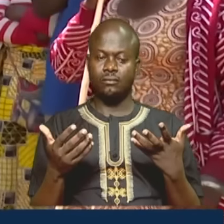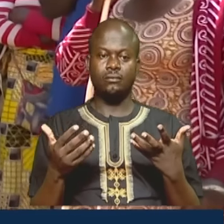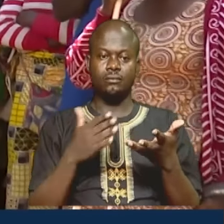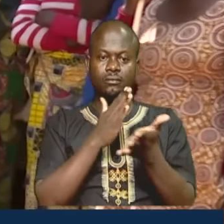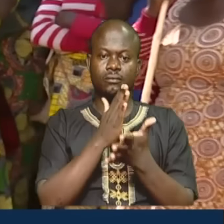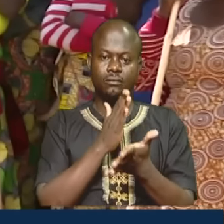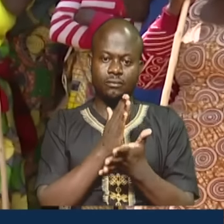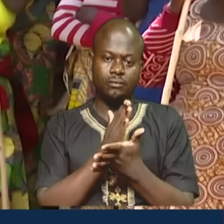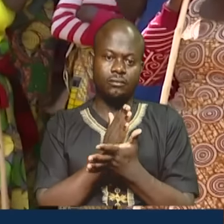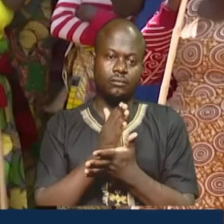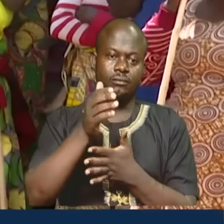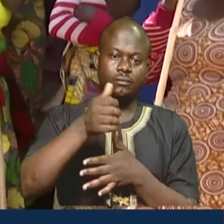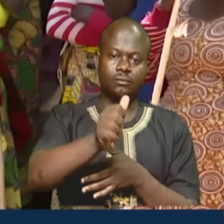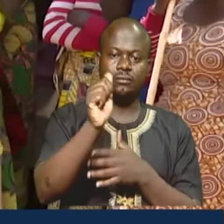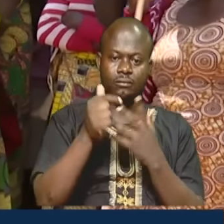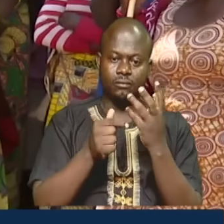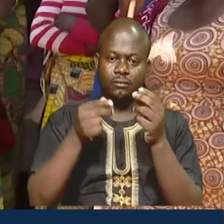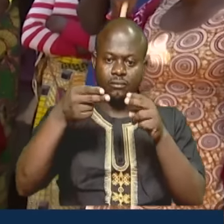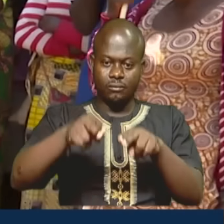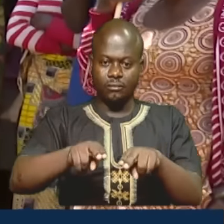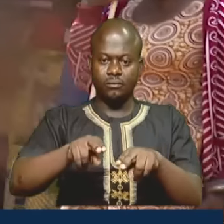ni kiriya ni cyabaye,